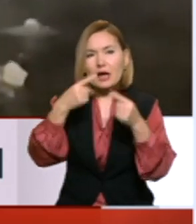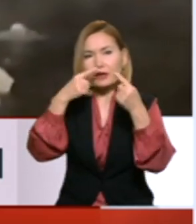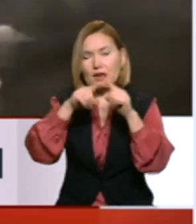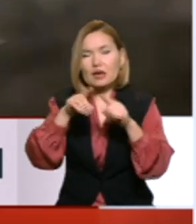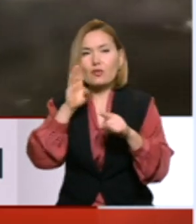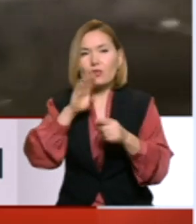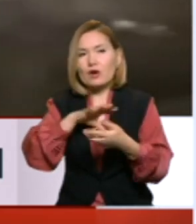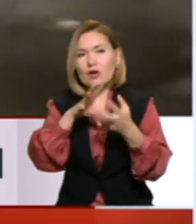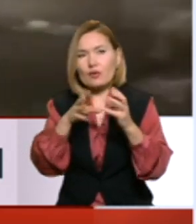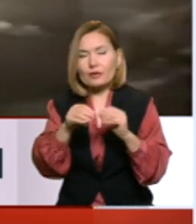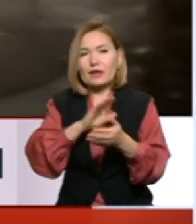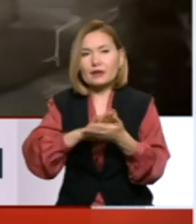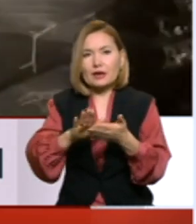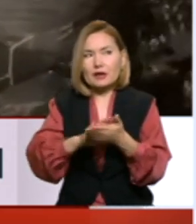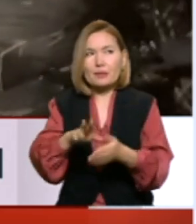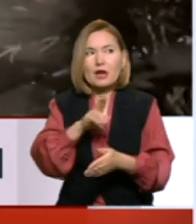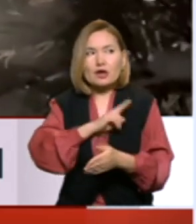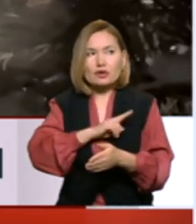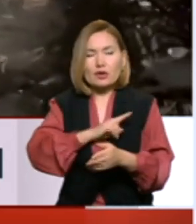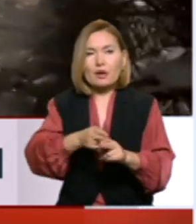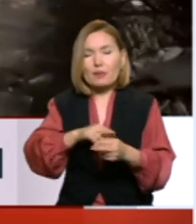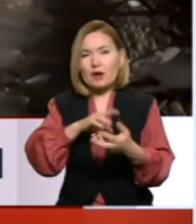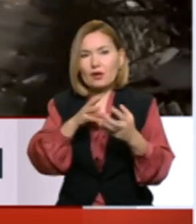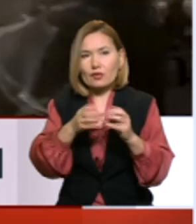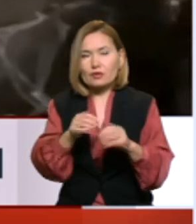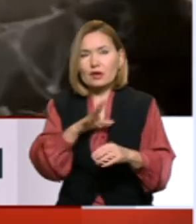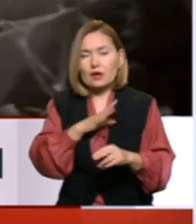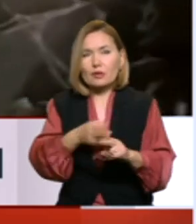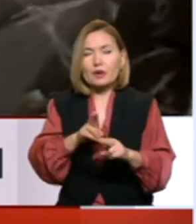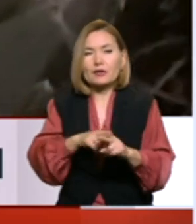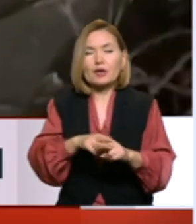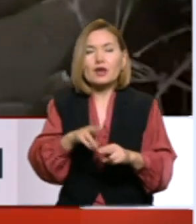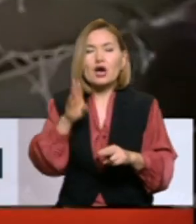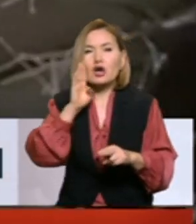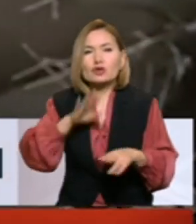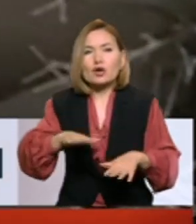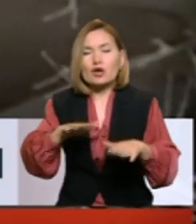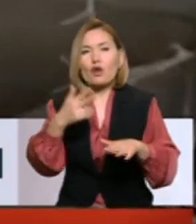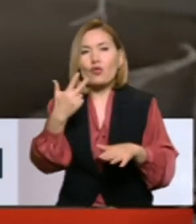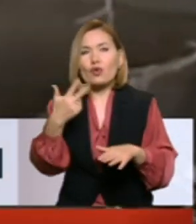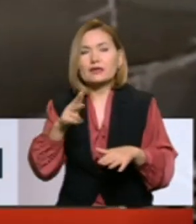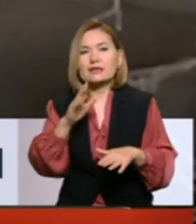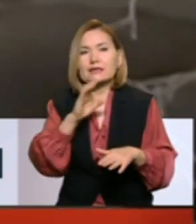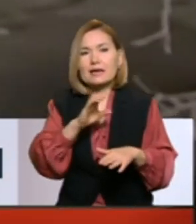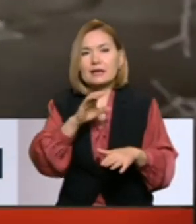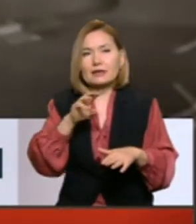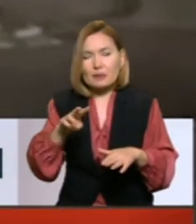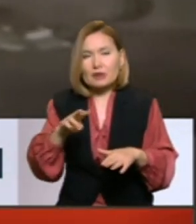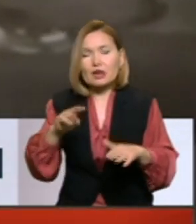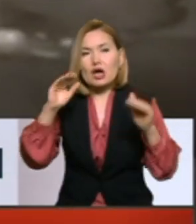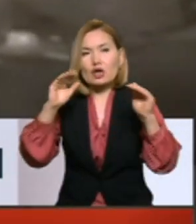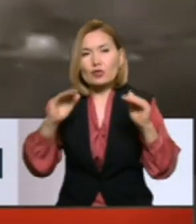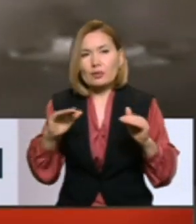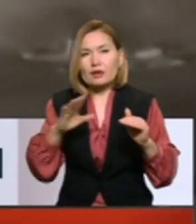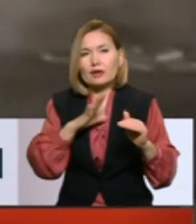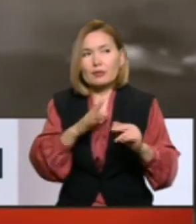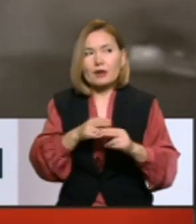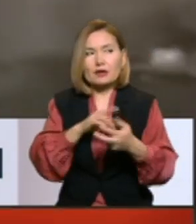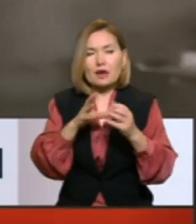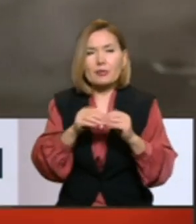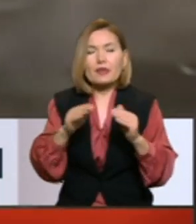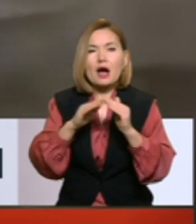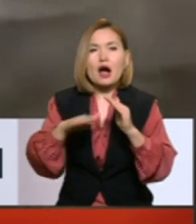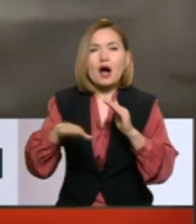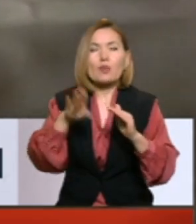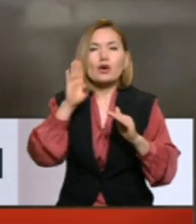өзен арнасы кеңейтіліп, мұзды тазартқан. Түске дейін судың деңгейі 30 сантиметрге дейін төмендеген. Аула